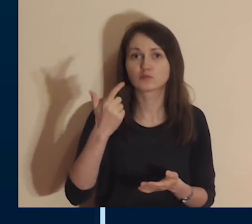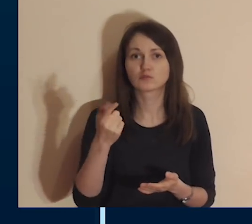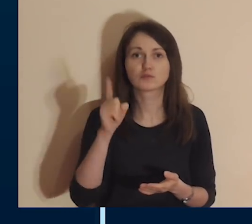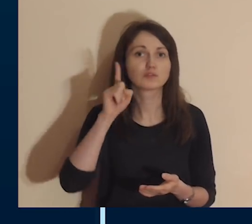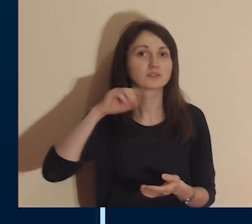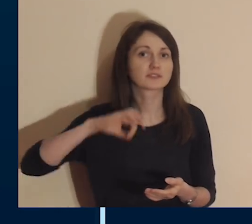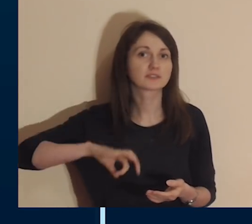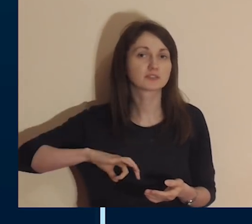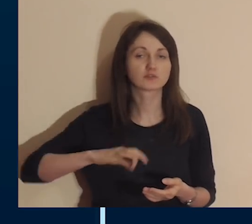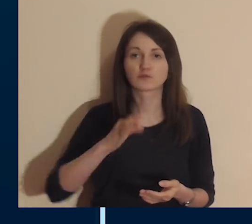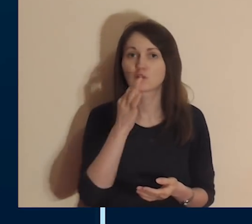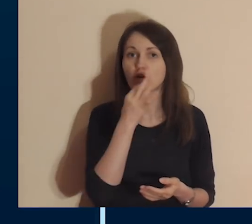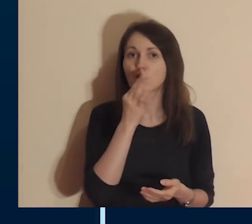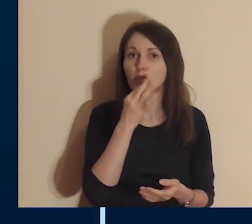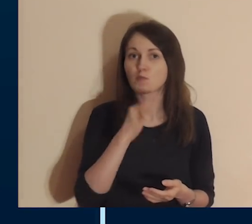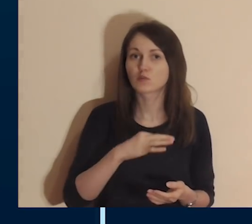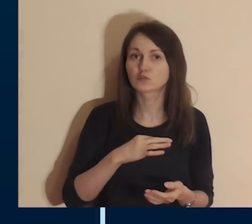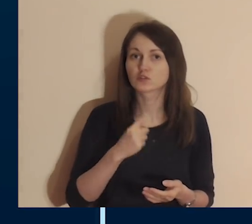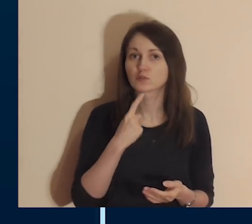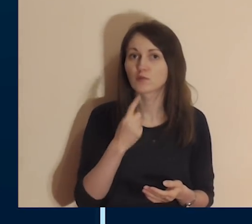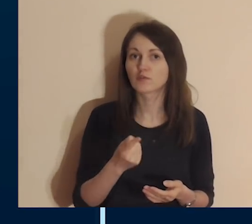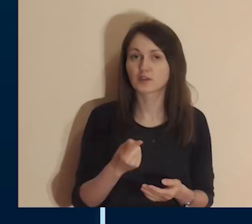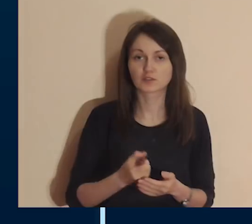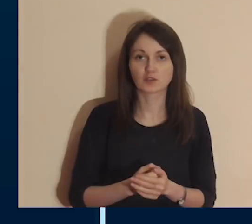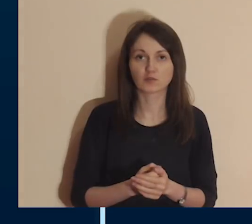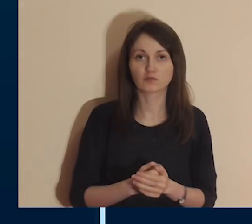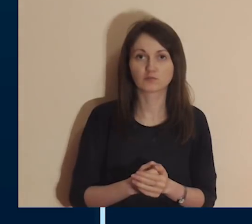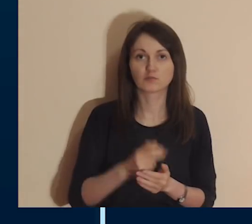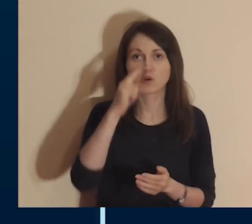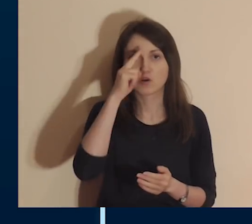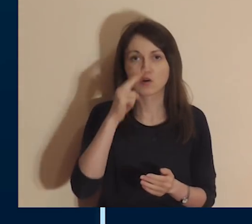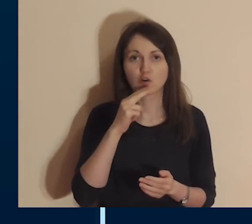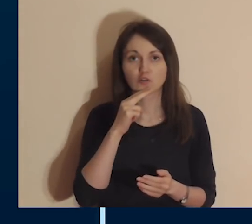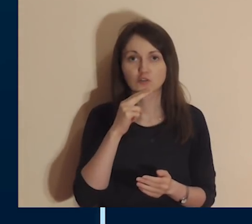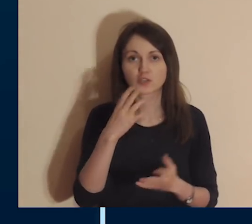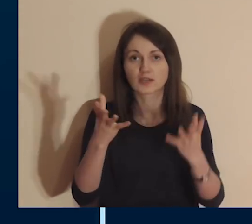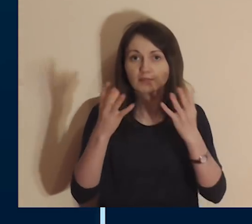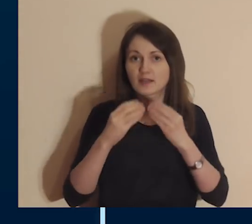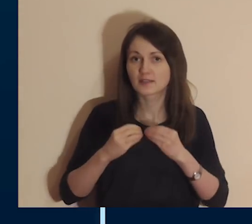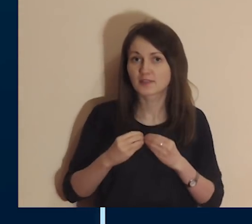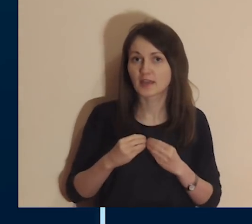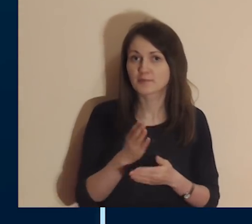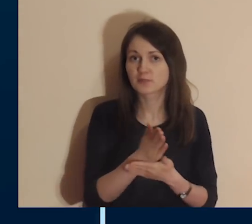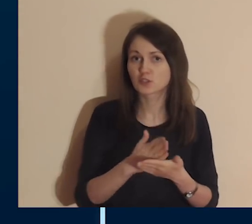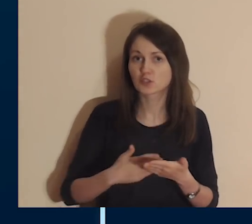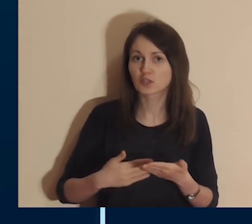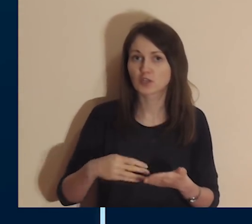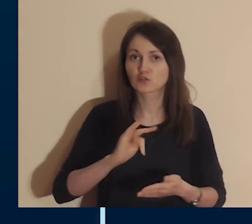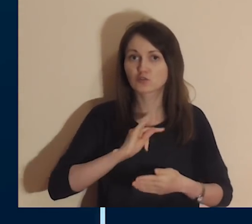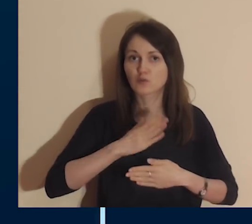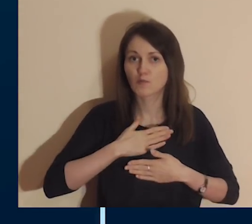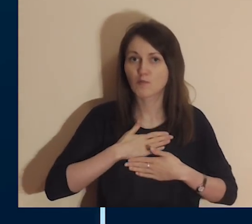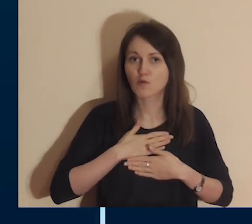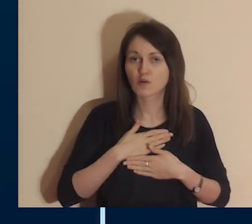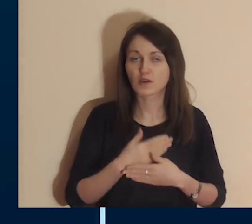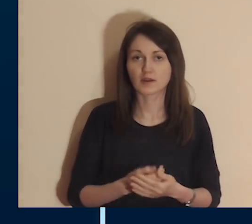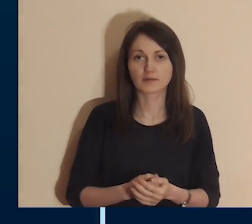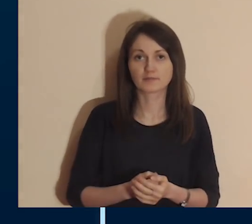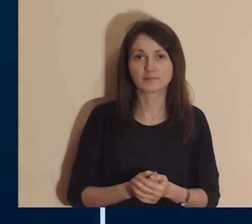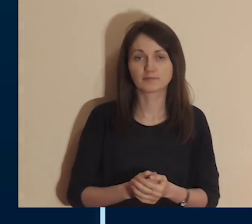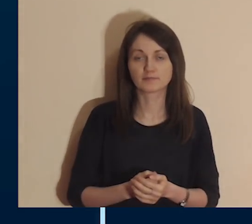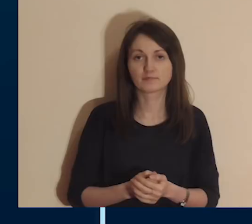dwóch synów. Młodszy z nich rzekł do ojca: ojcze, daj mi część własności, która na mnie